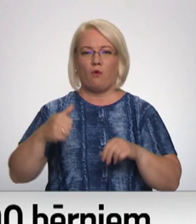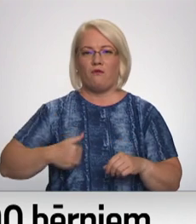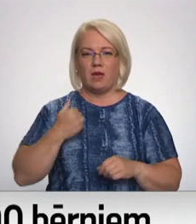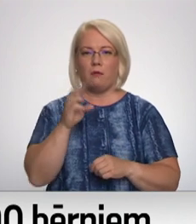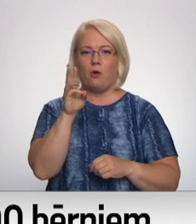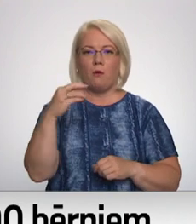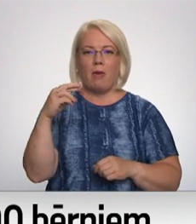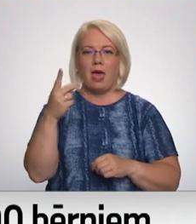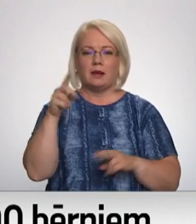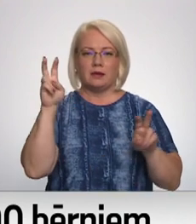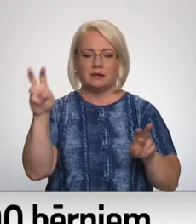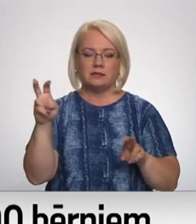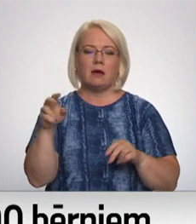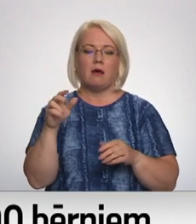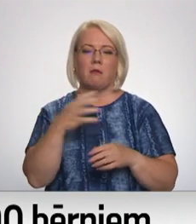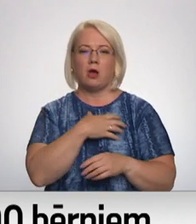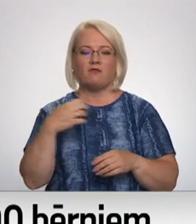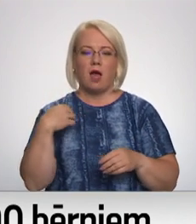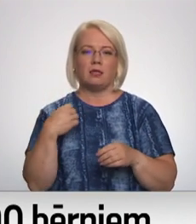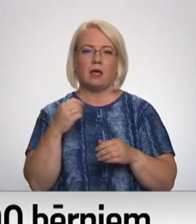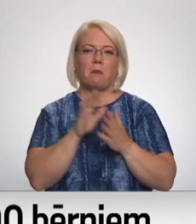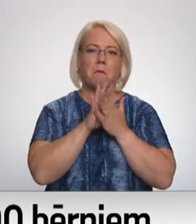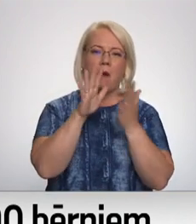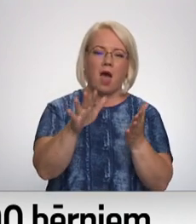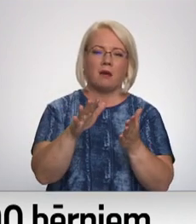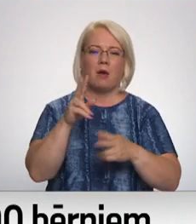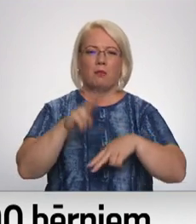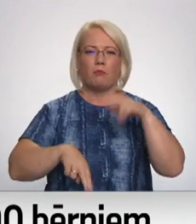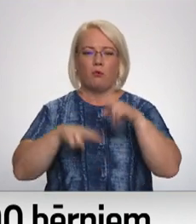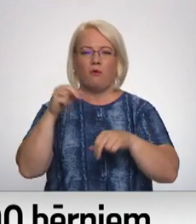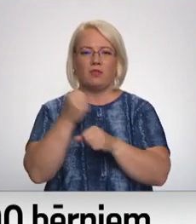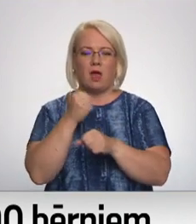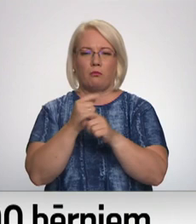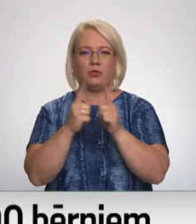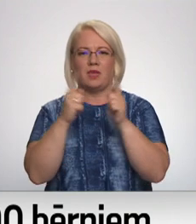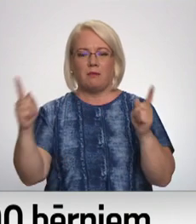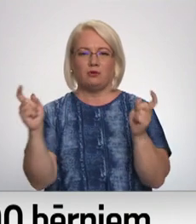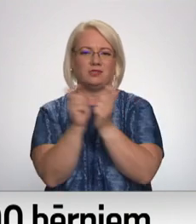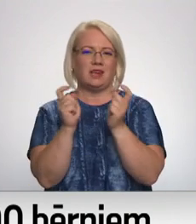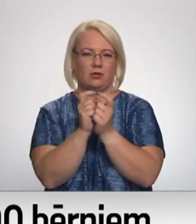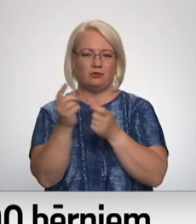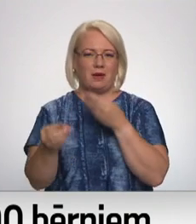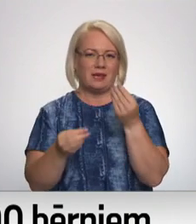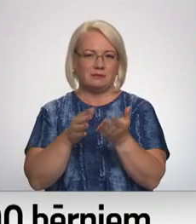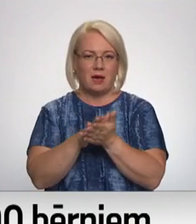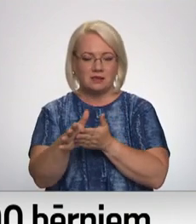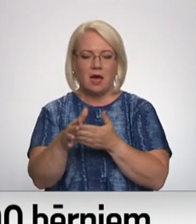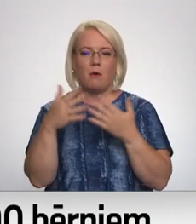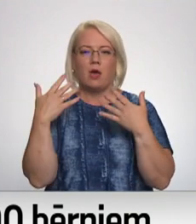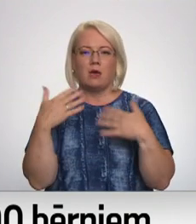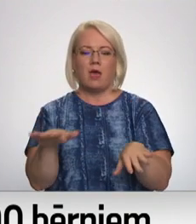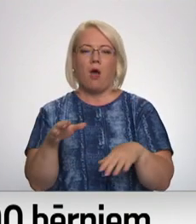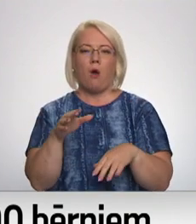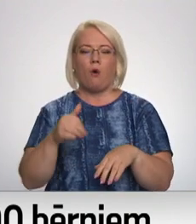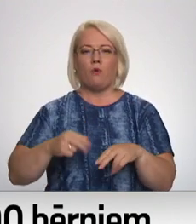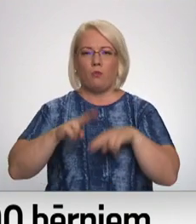Pašvaldība pārmet kavētus bērndārza būvdarba termiņus un strīdas par izmaksām. Merks jau vērsies tiesā pret pašvaldību, ka tā